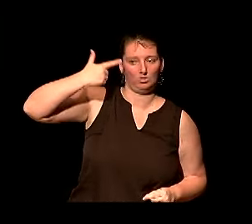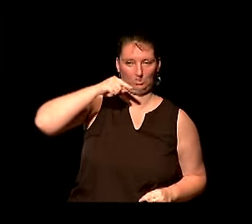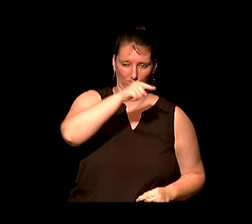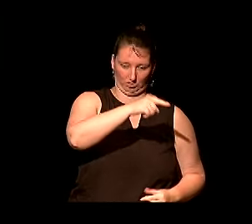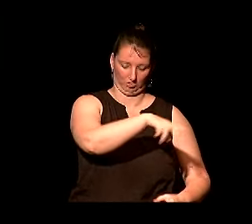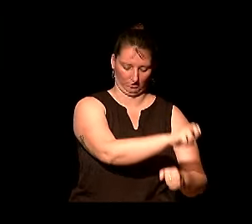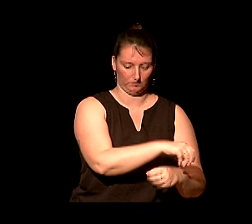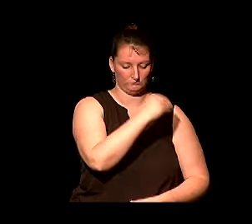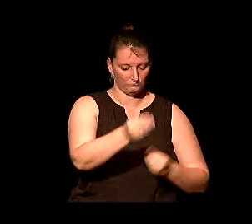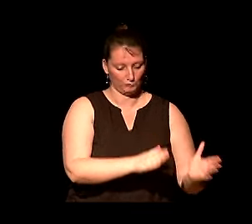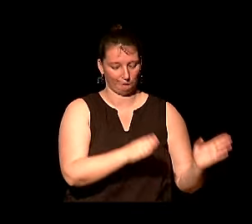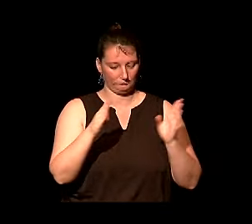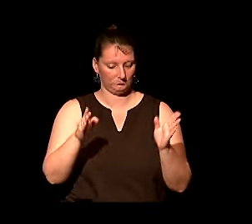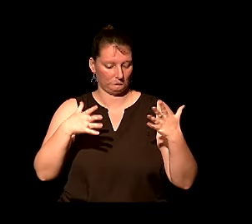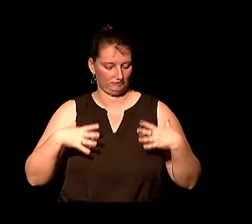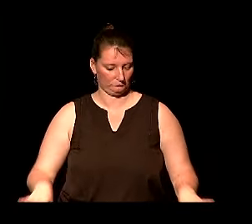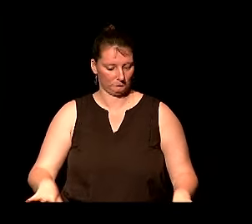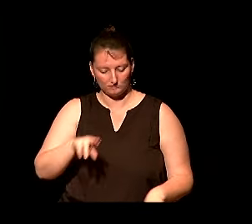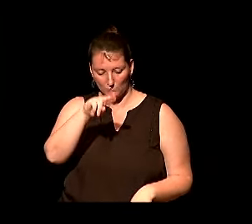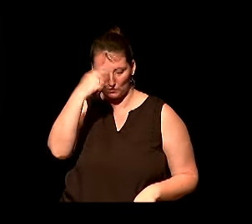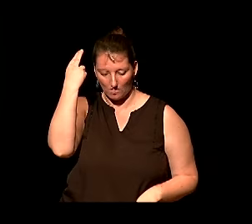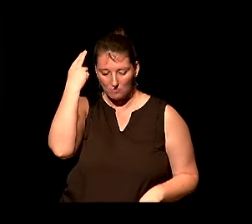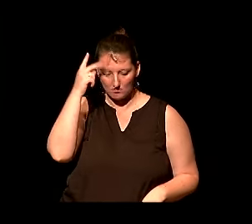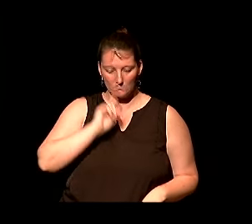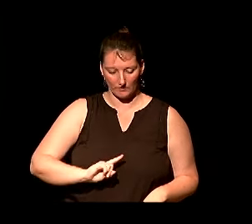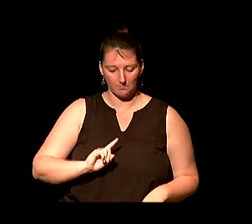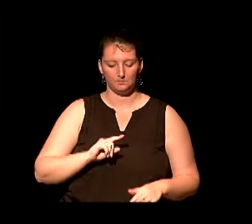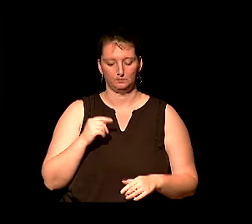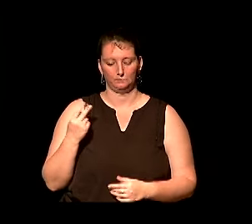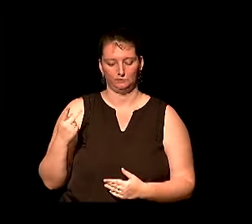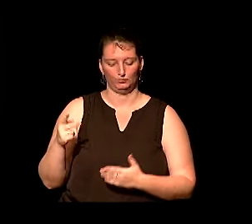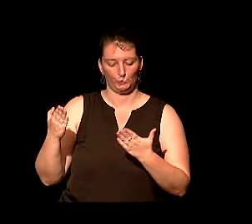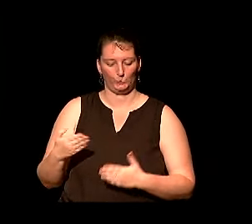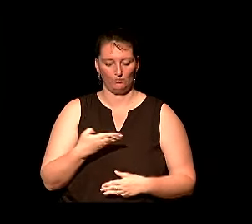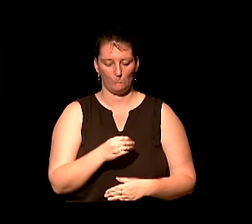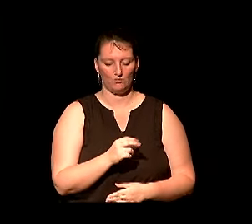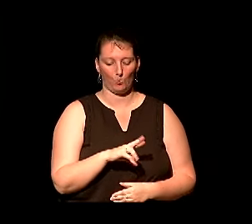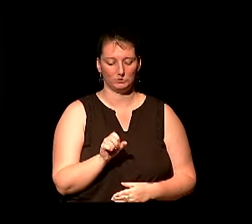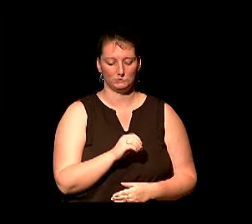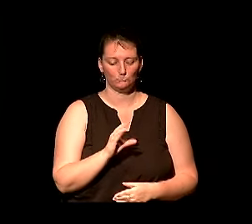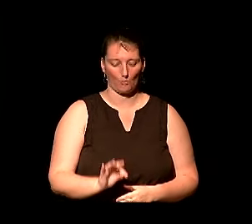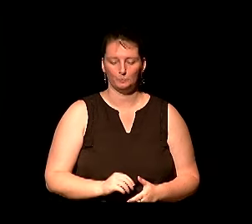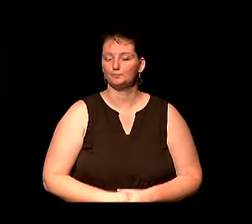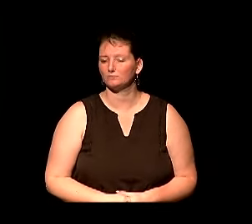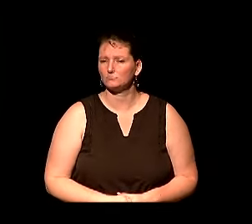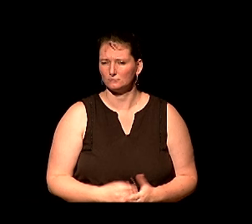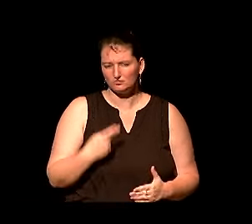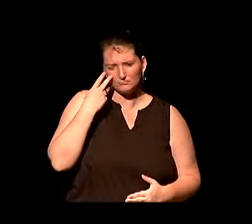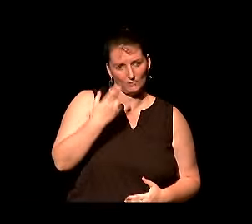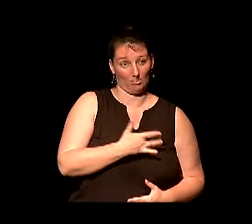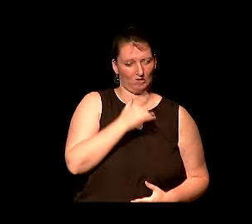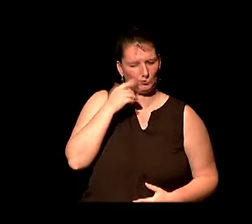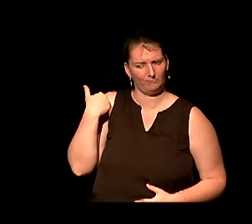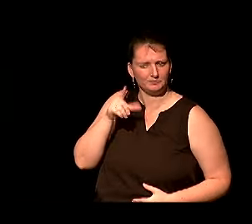cette femme en noir de Berthe Morisot de 1875. On le voit, l'intérêt d'Edward J. Robinson et